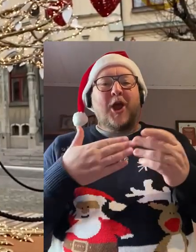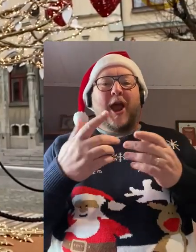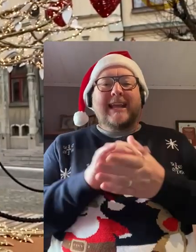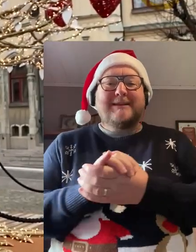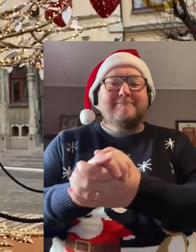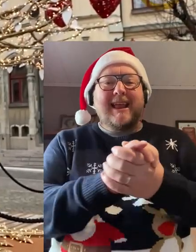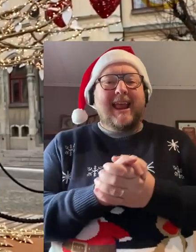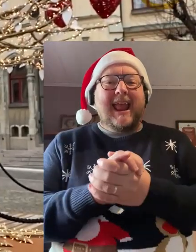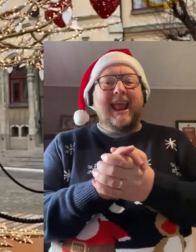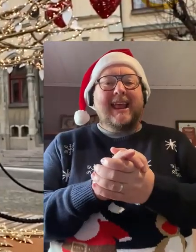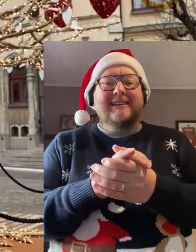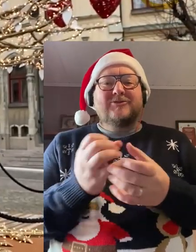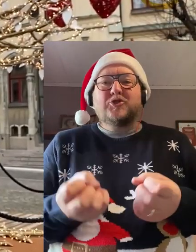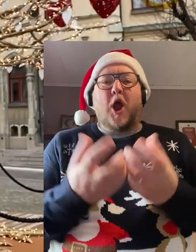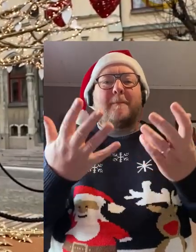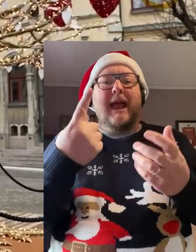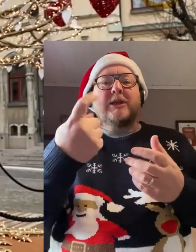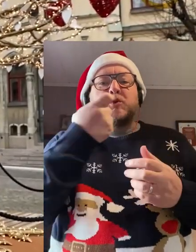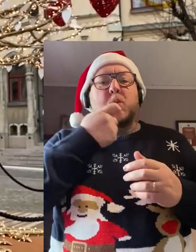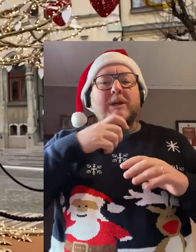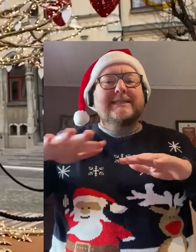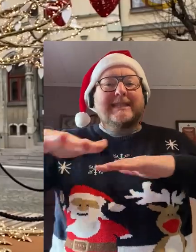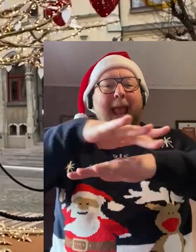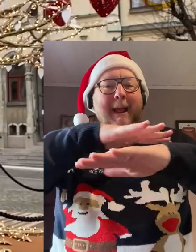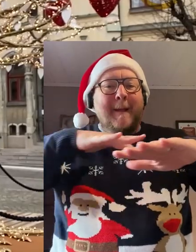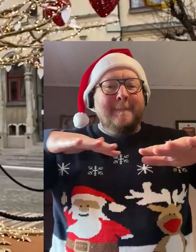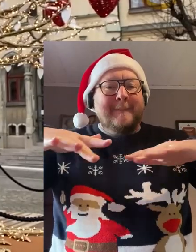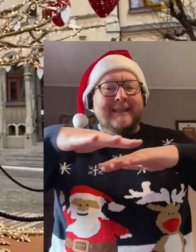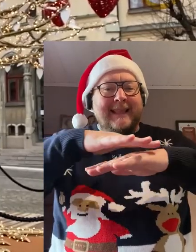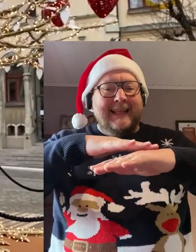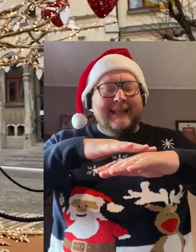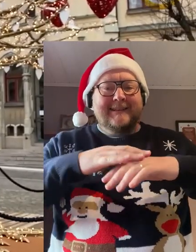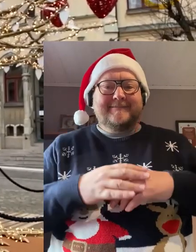göra tillsammans den julstämning som vi alla förväntar oss.